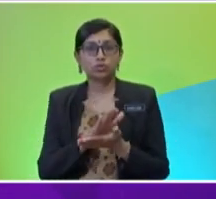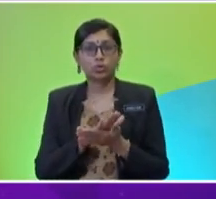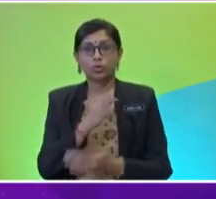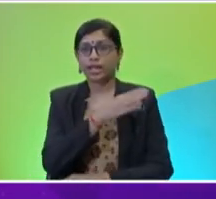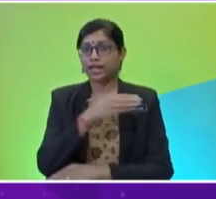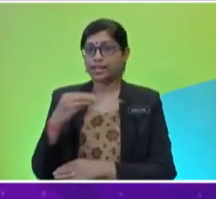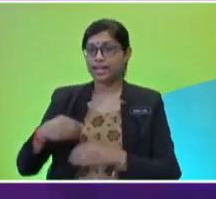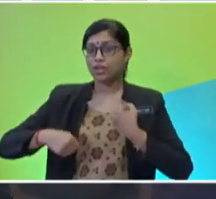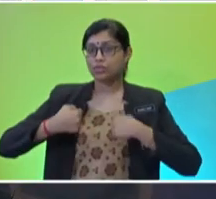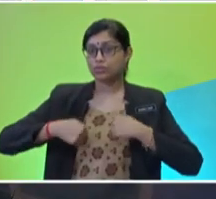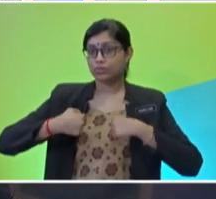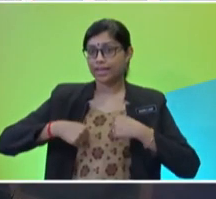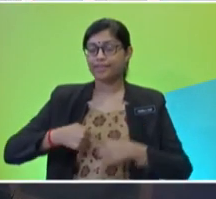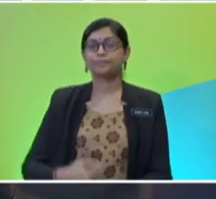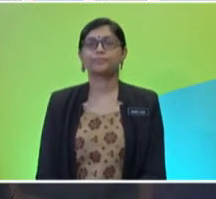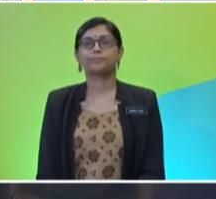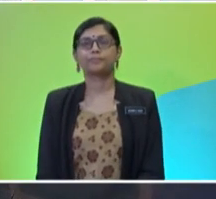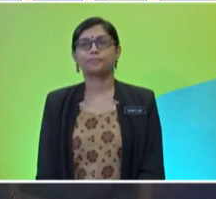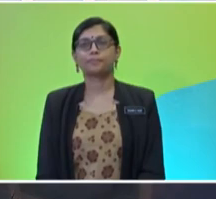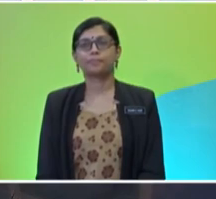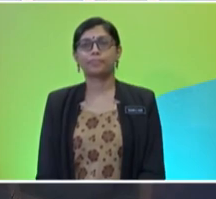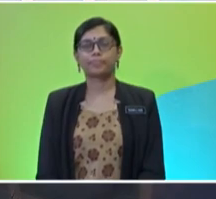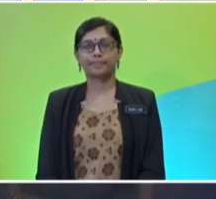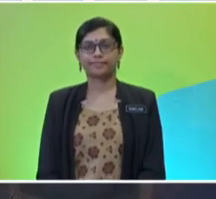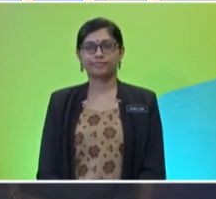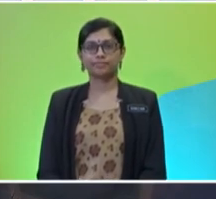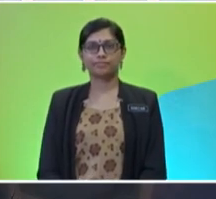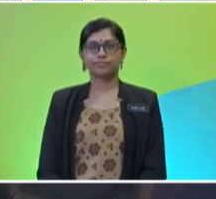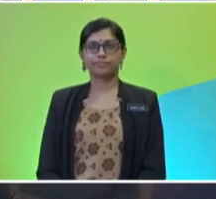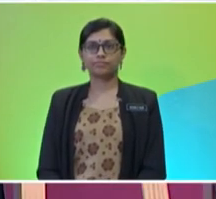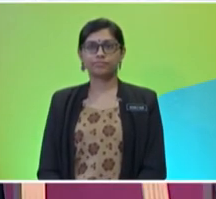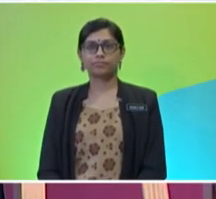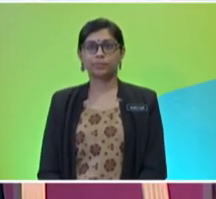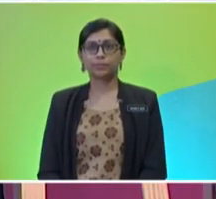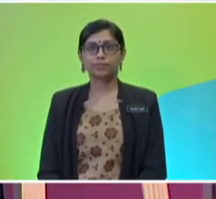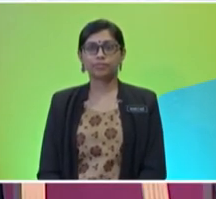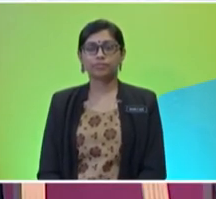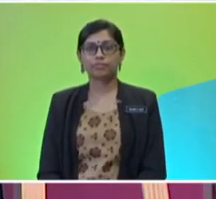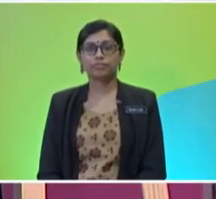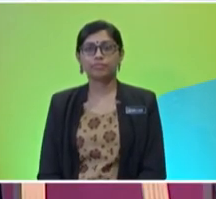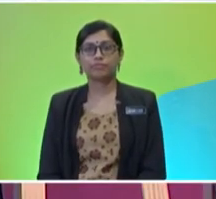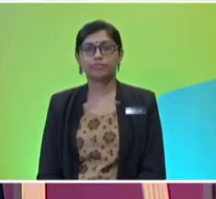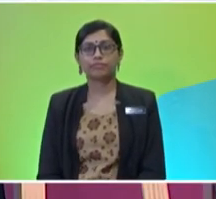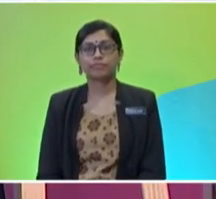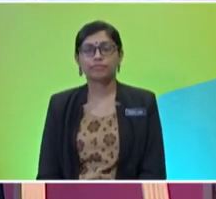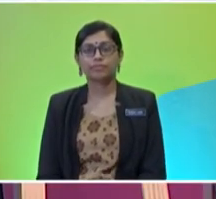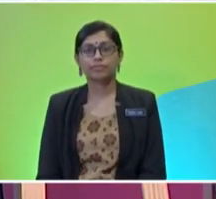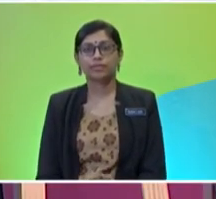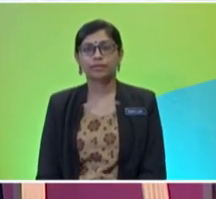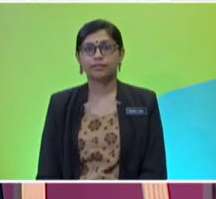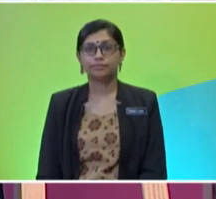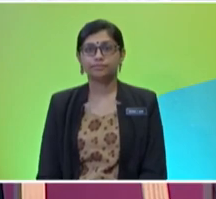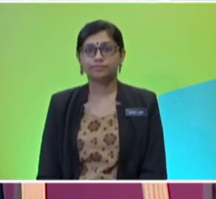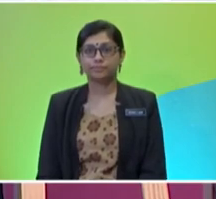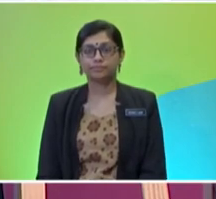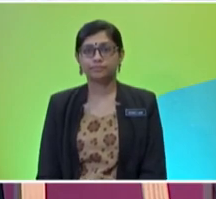jenis pakaian tersebut? Okey, seterusnya kita nak tengok apa dia kriteria kejayaan.